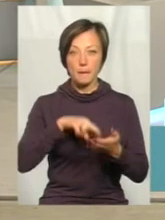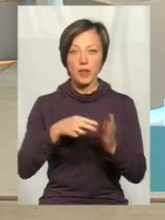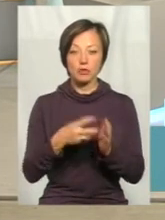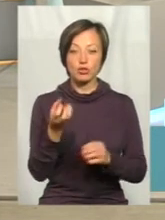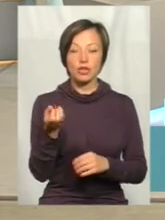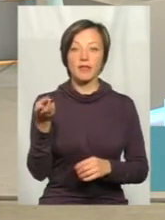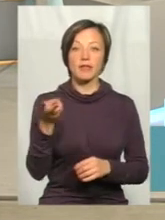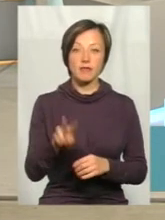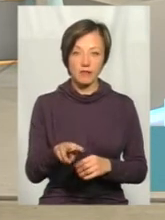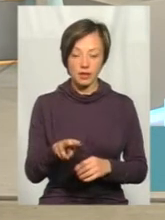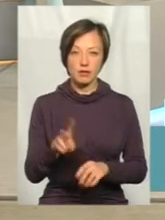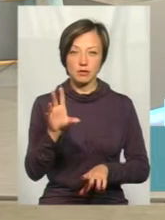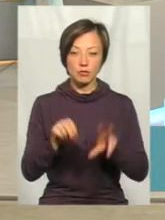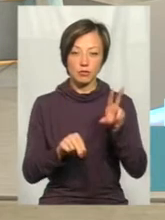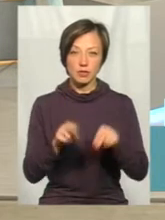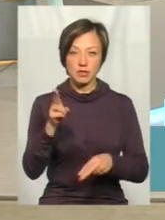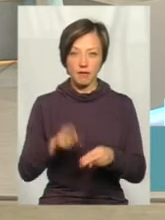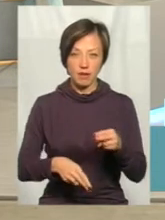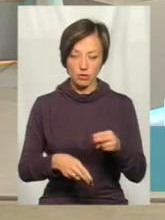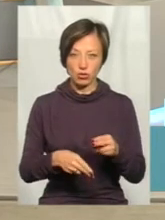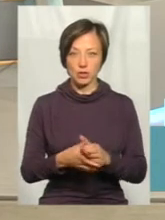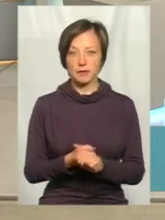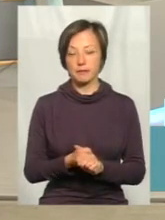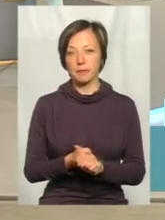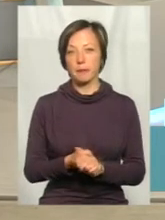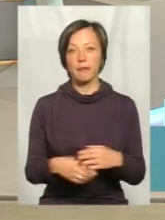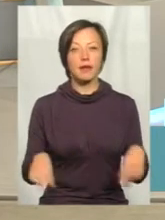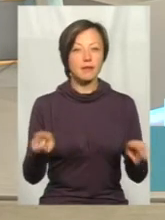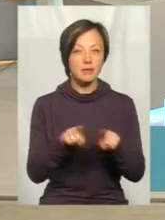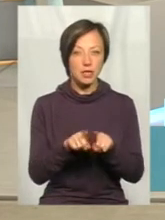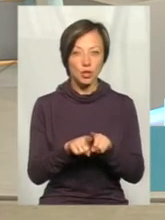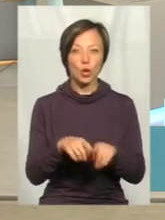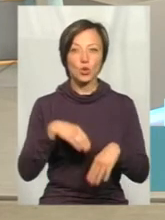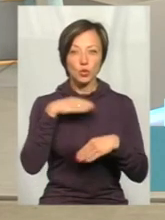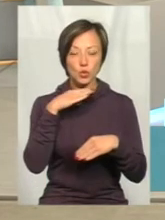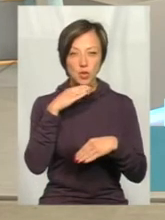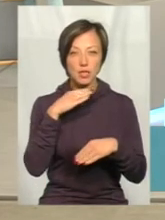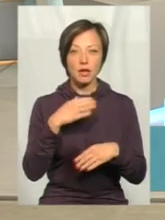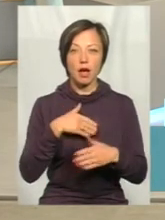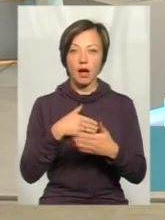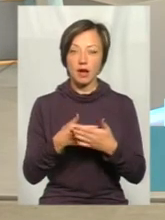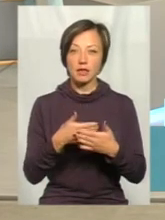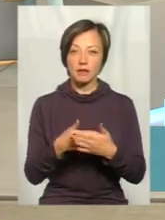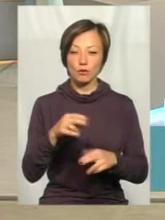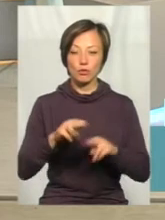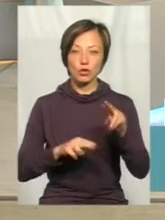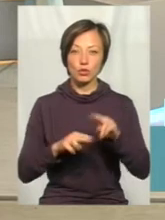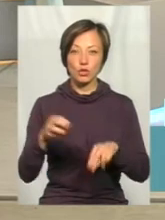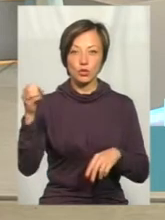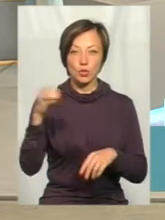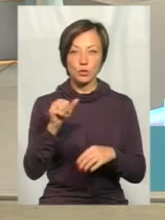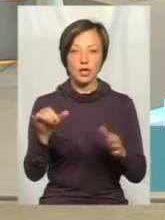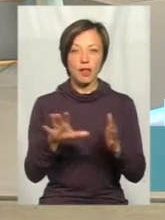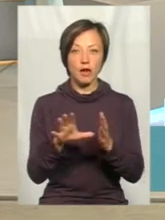2 сподіваються встигнути завершити. Все ж таки досить активно будуються